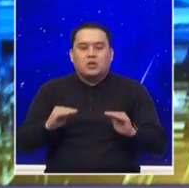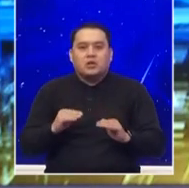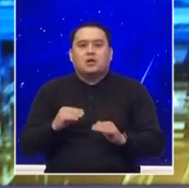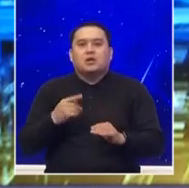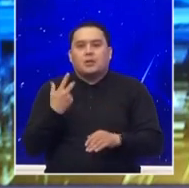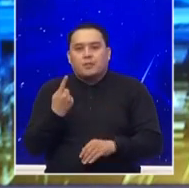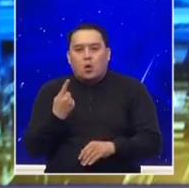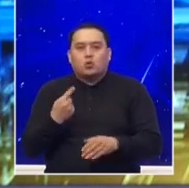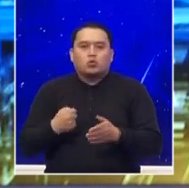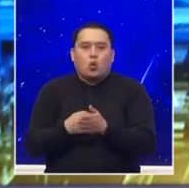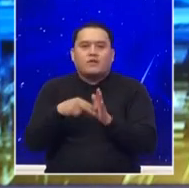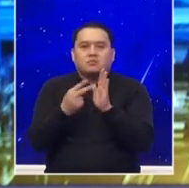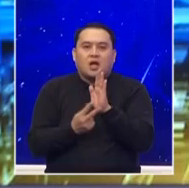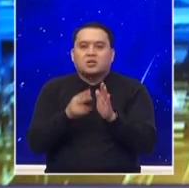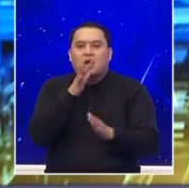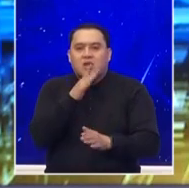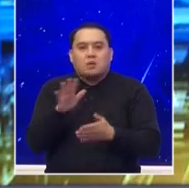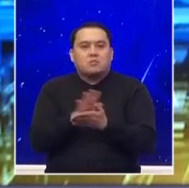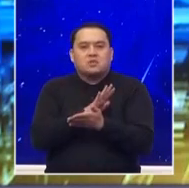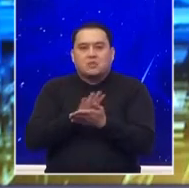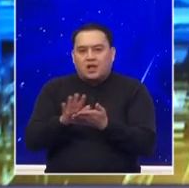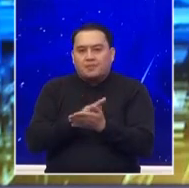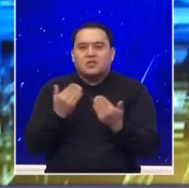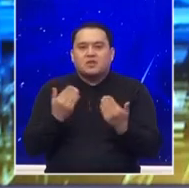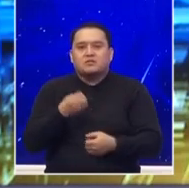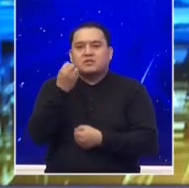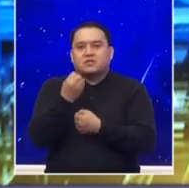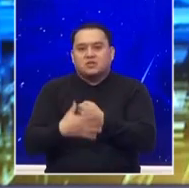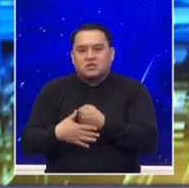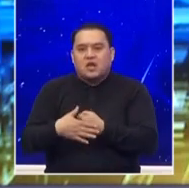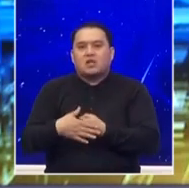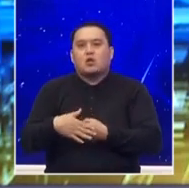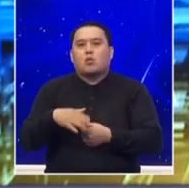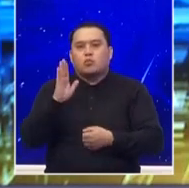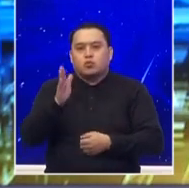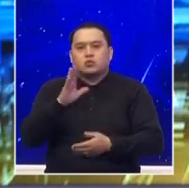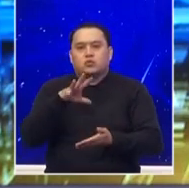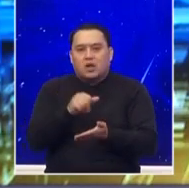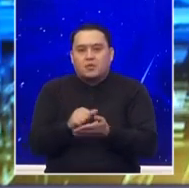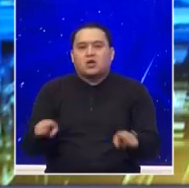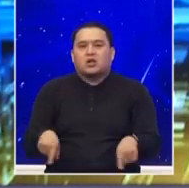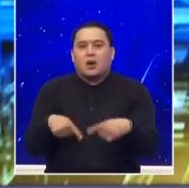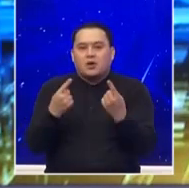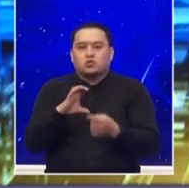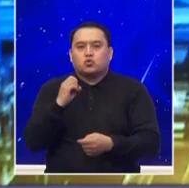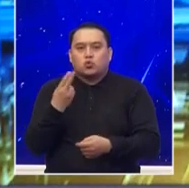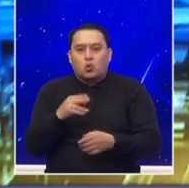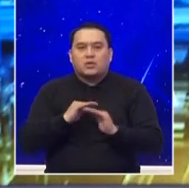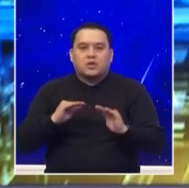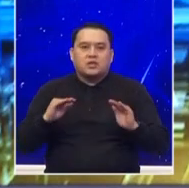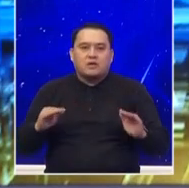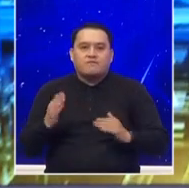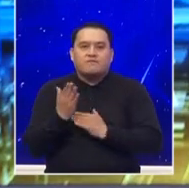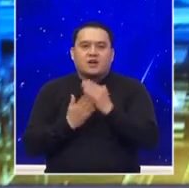1,5 до 18 лет, причем совершенно бесплатно. Теперь в центре УМЭД Саулесе будут заниматься реабилитацией и социализацией